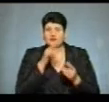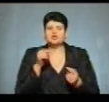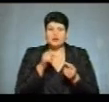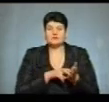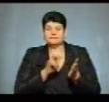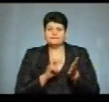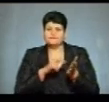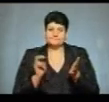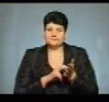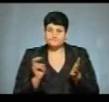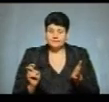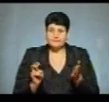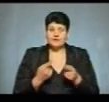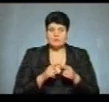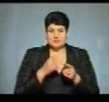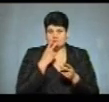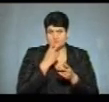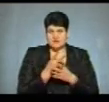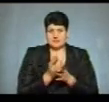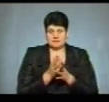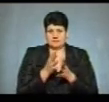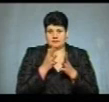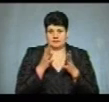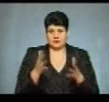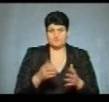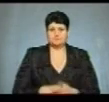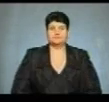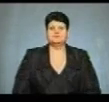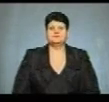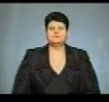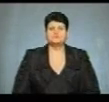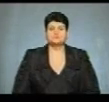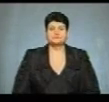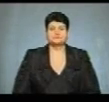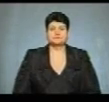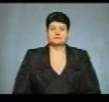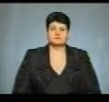транспортний засіб. Більше про це у репортажі мого колеги Богдана Буденчука.